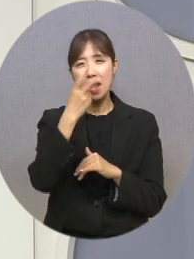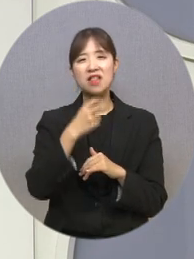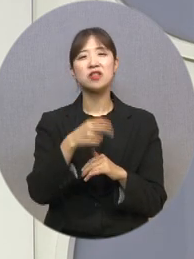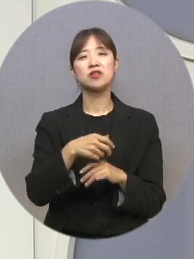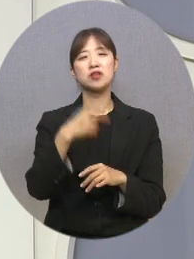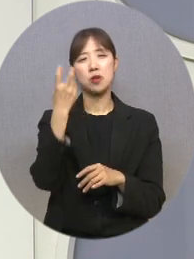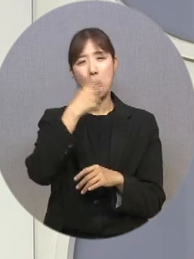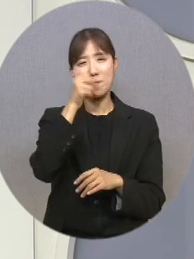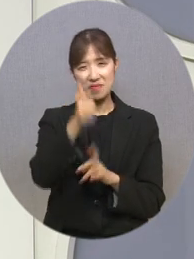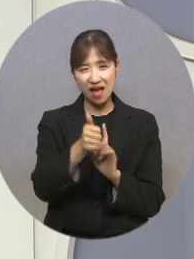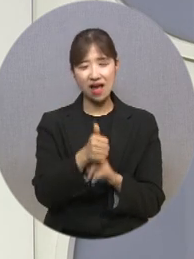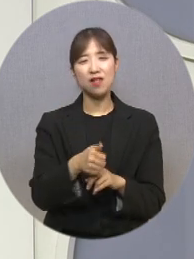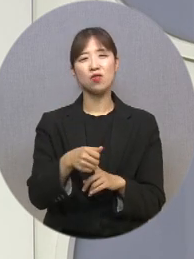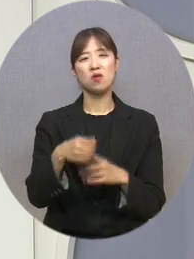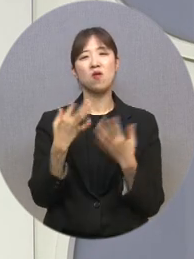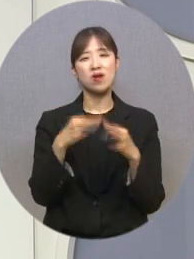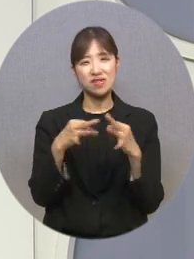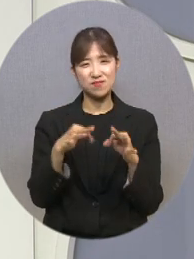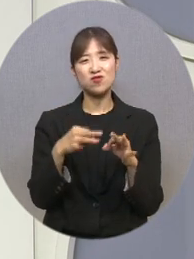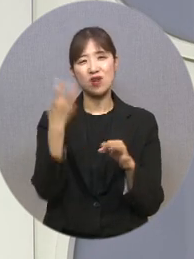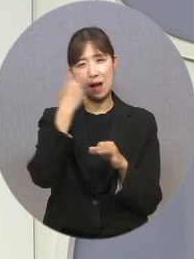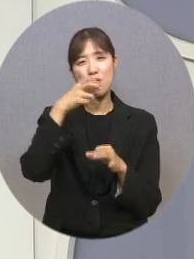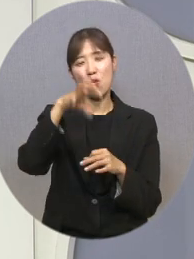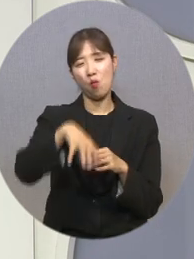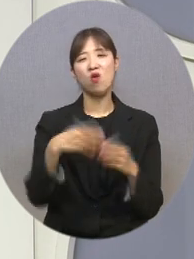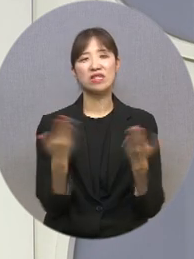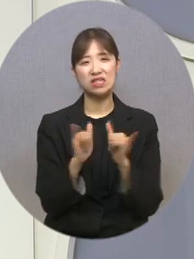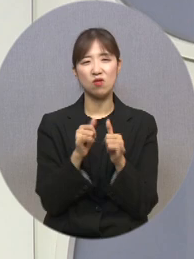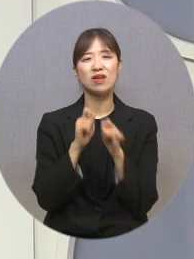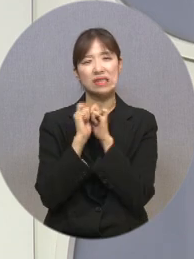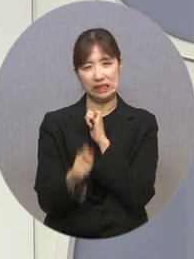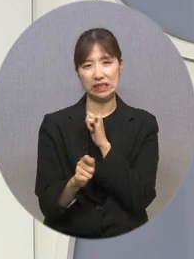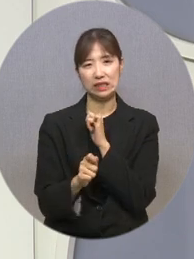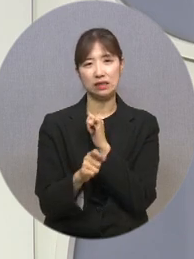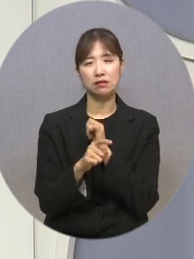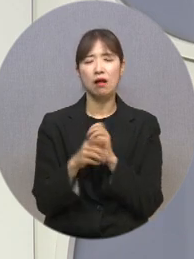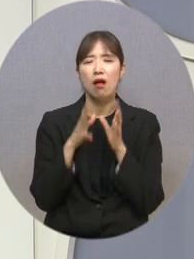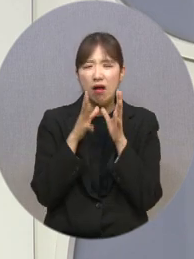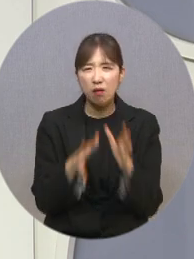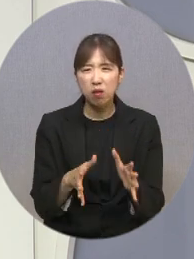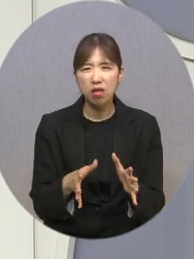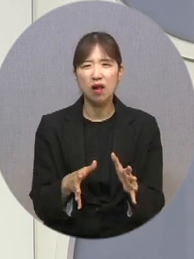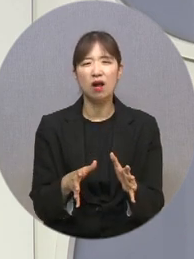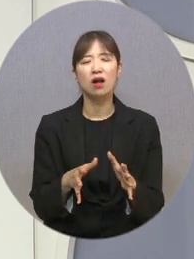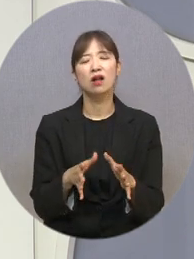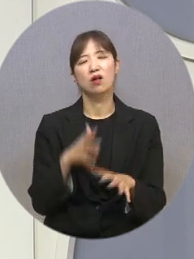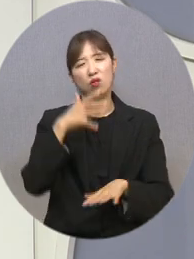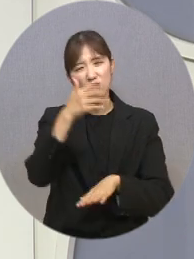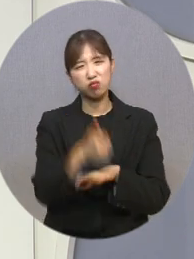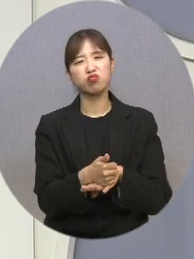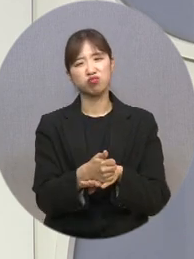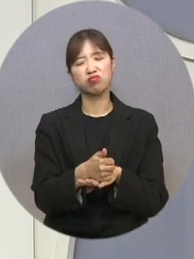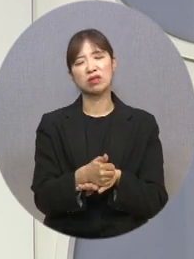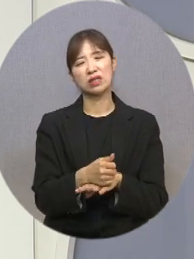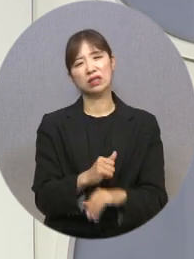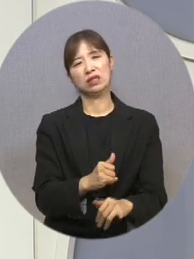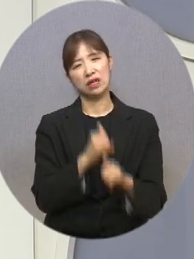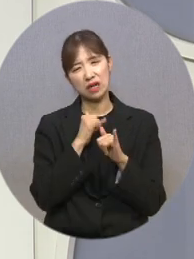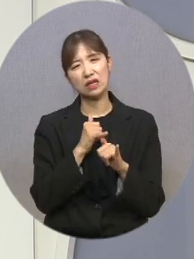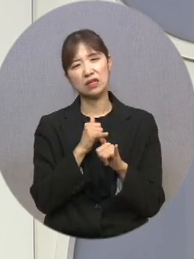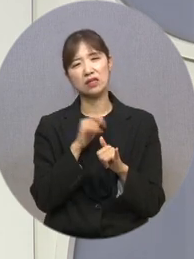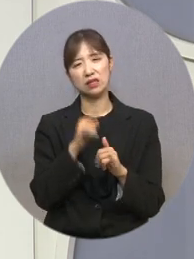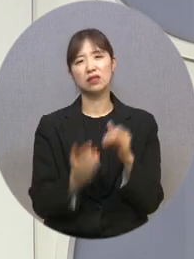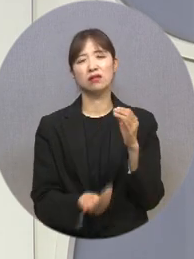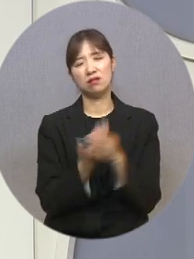뭐 금융감독원 지원 이런 걸 사칭을 하게 되거든요. 근데 피해자들이 그런 걸 몰라가지고 그래서 결국은 뭐 극단적인 선택을 하고 뭐